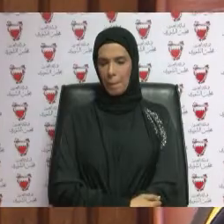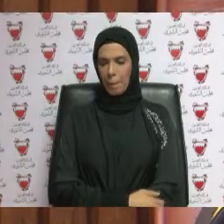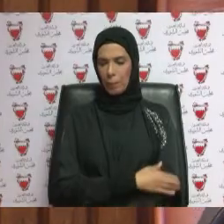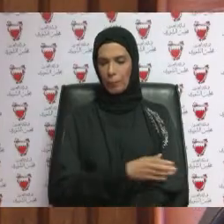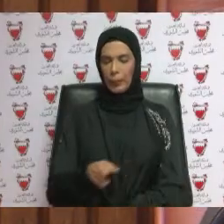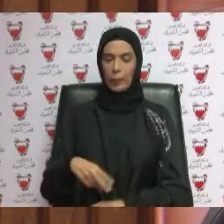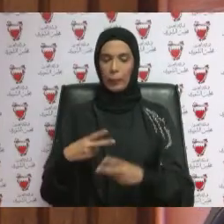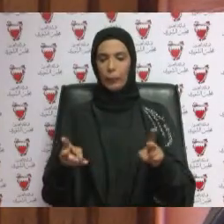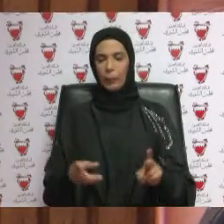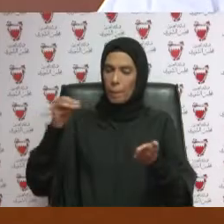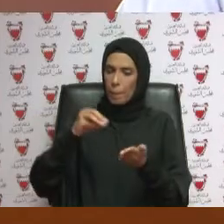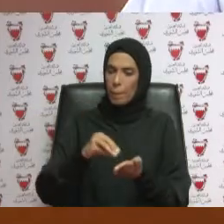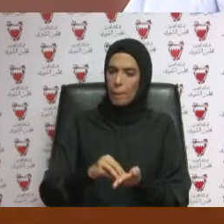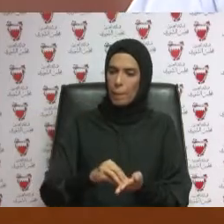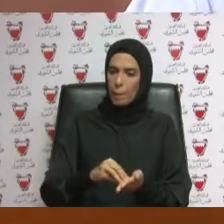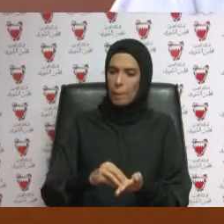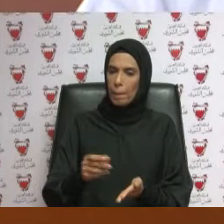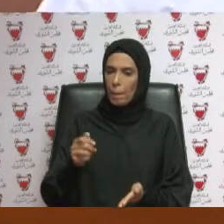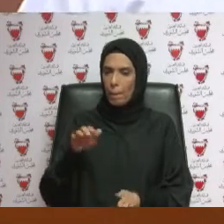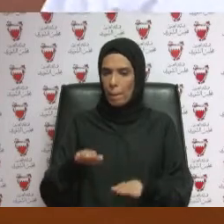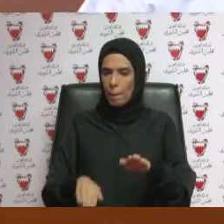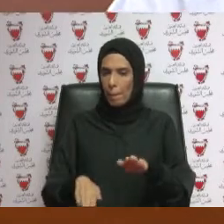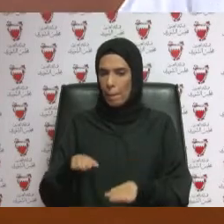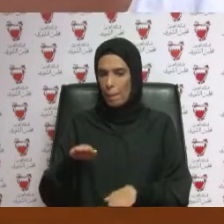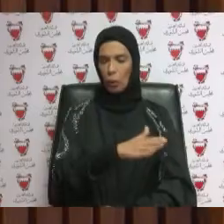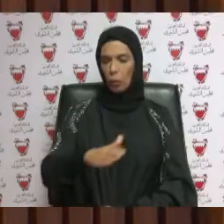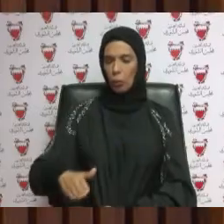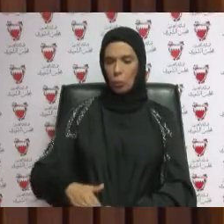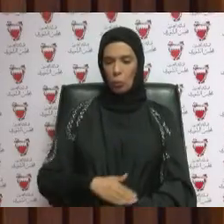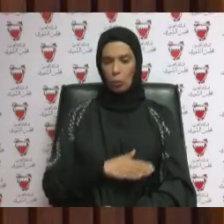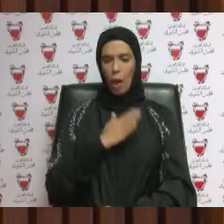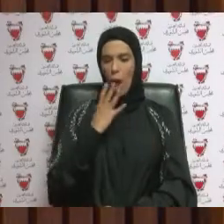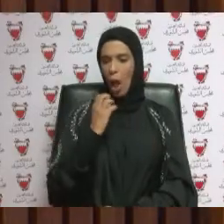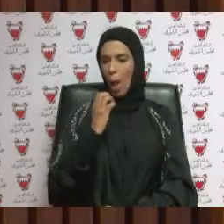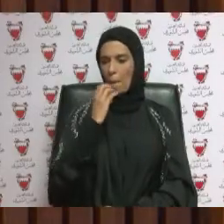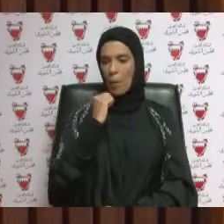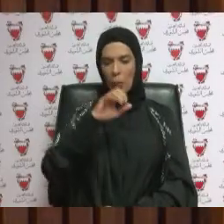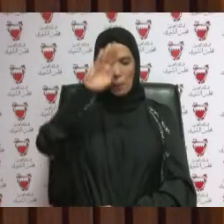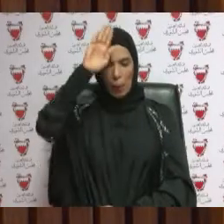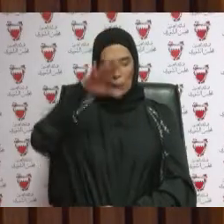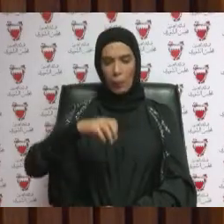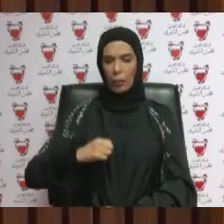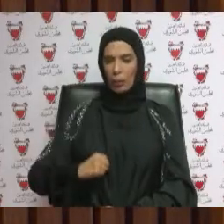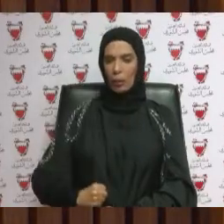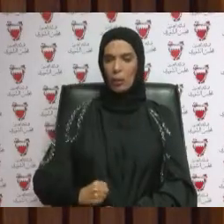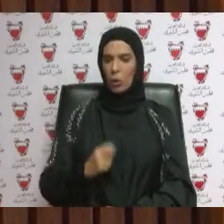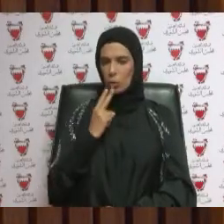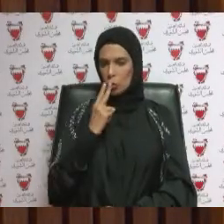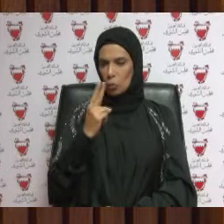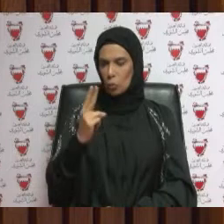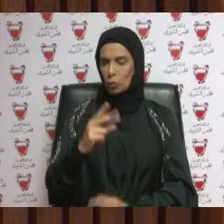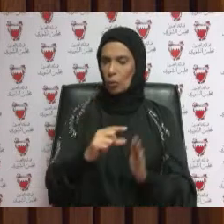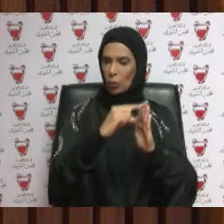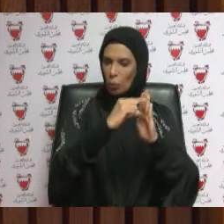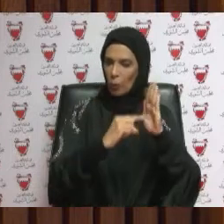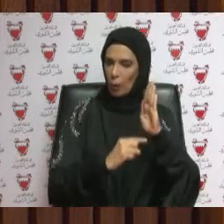أغلبية موافقة. تفضلي. نحن حمد بن عيسى آل خليفة ملك مملكة البحرين، بعد الاطلاع على الدستور